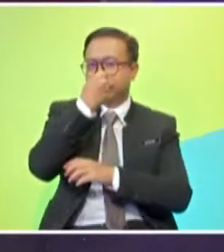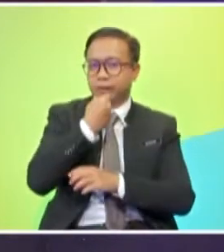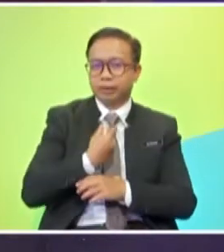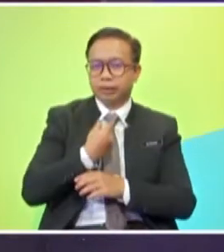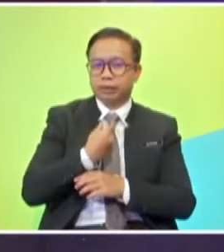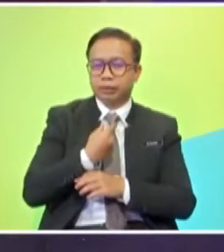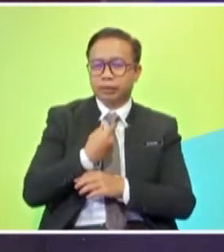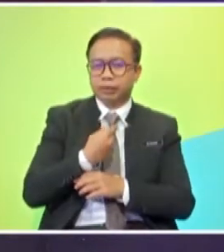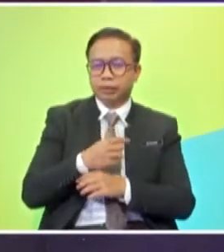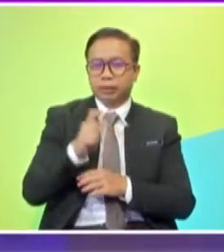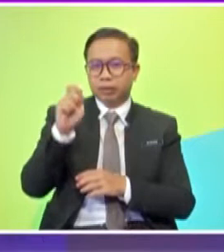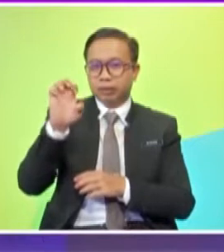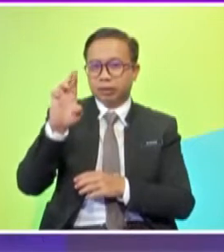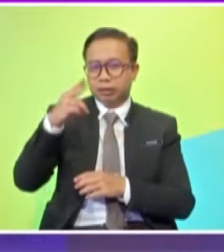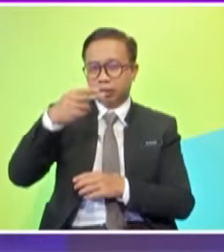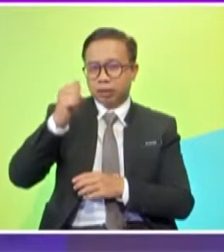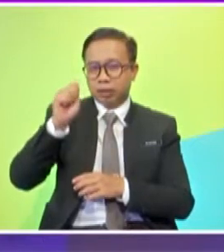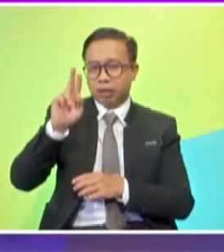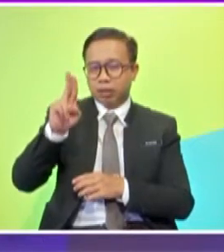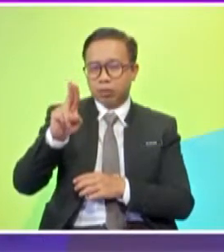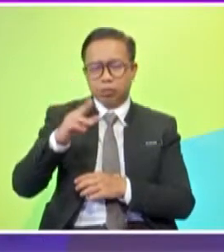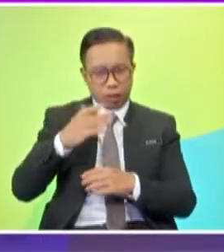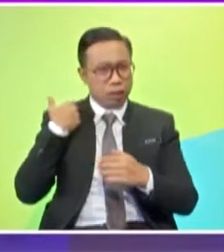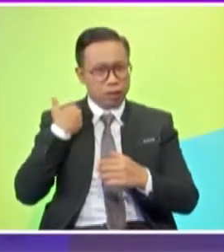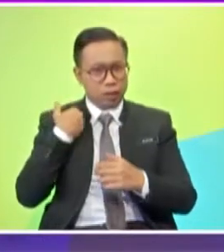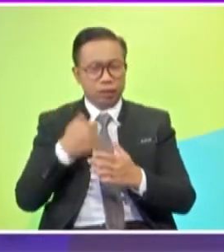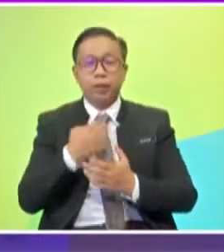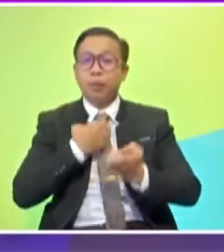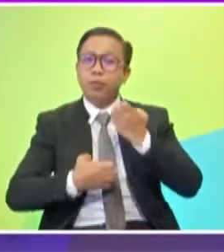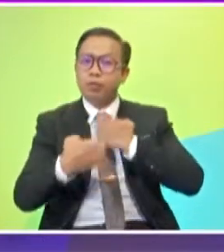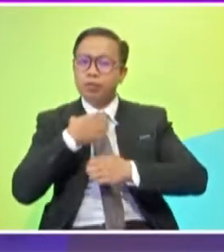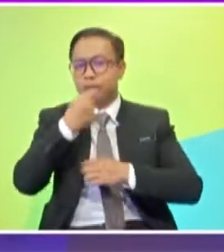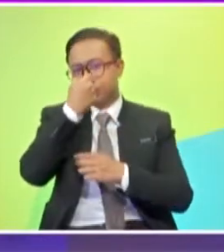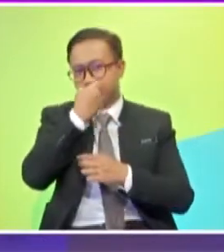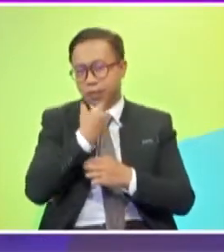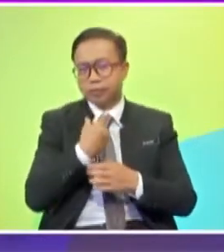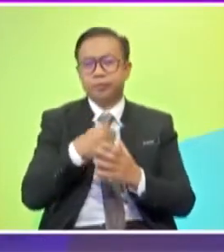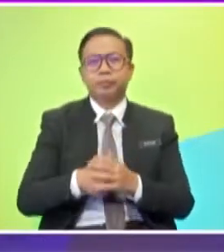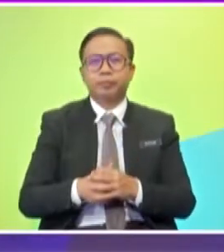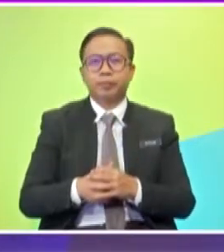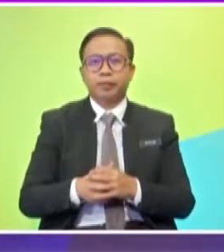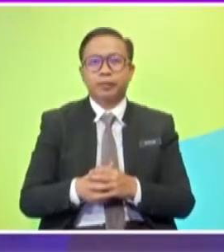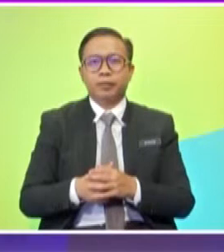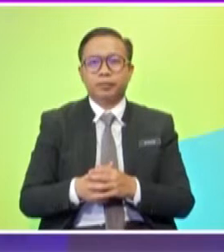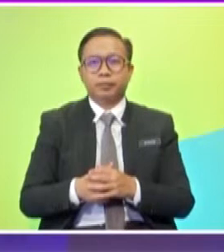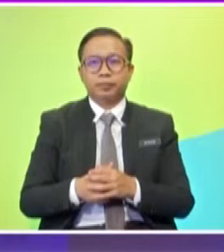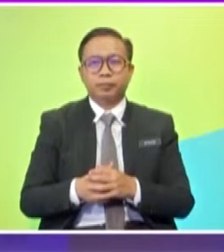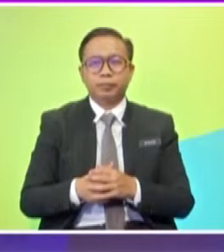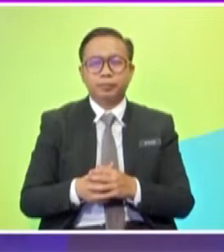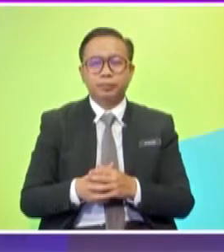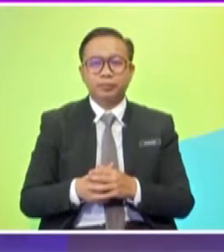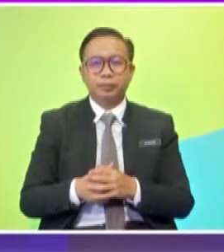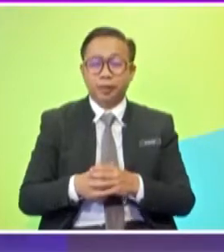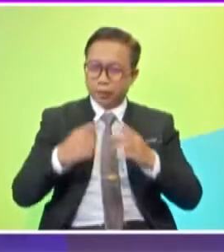terharu ke pernah pernah pernah inilah demosi sedih dengan mesin